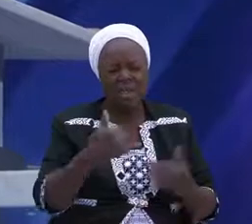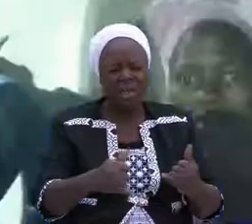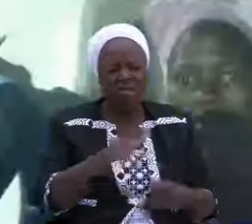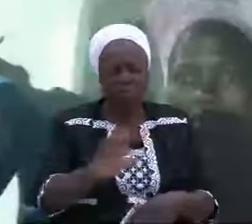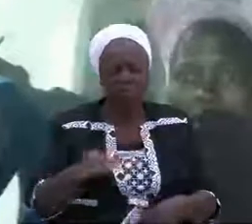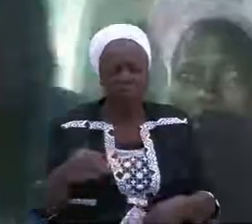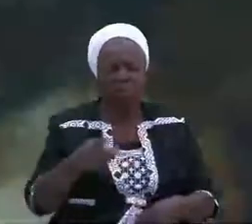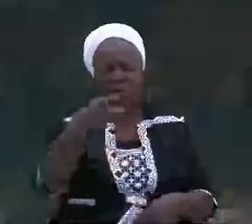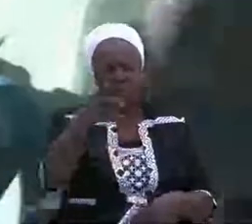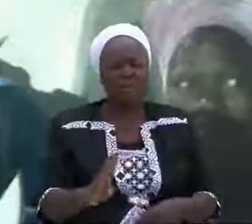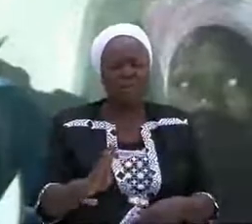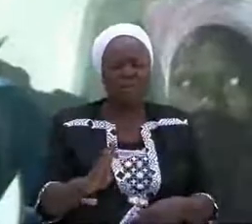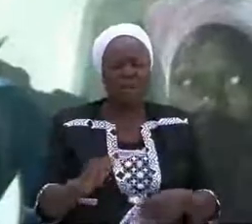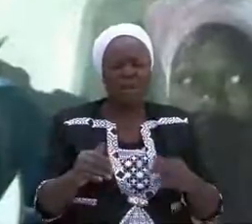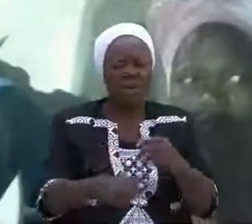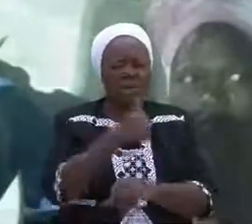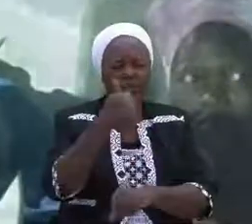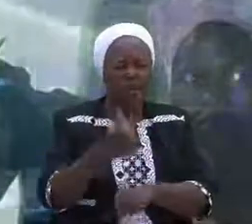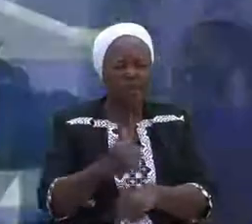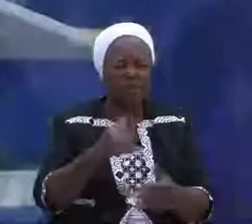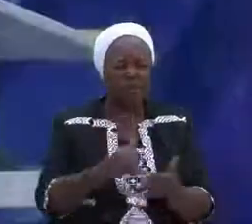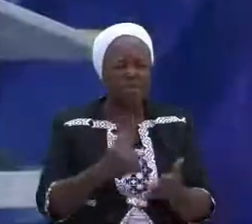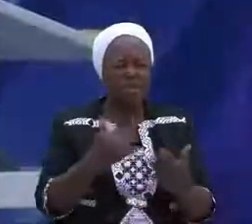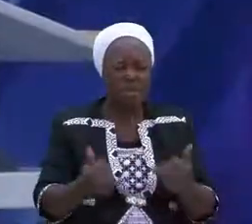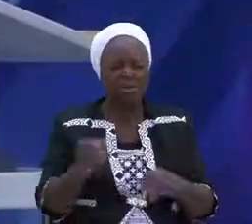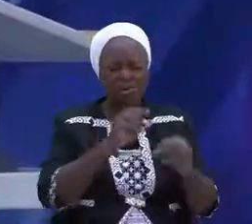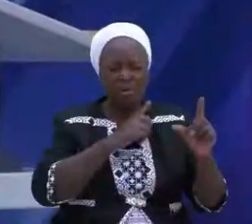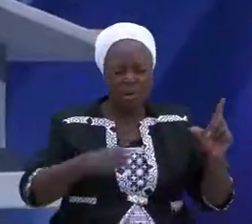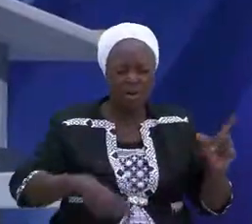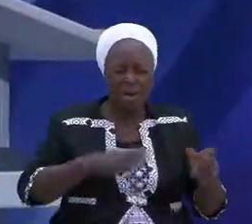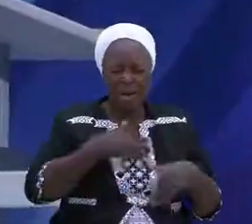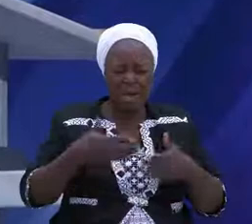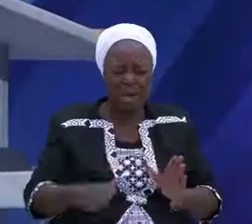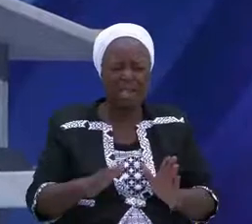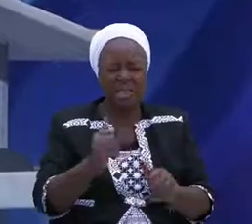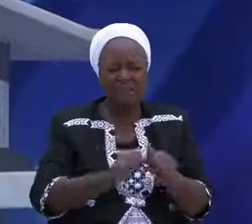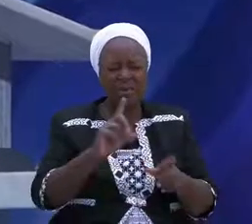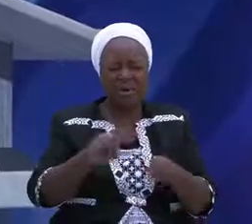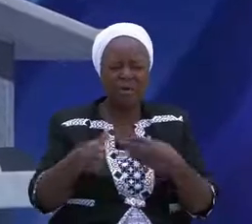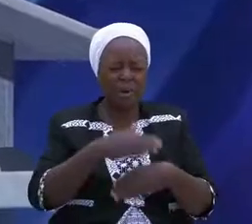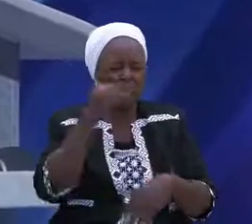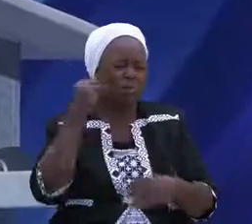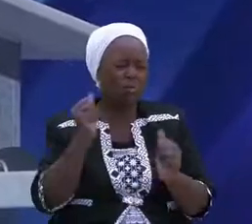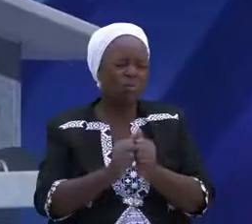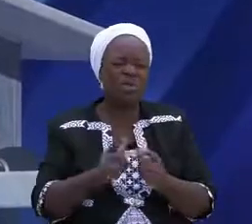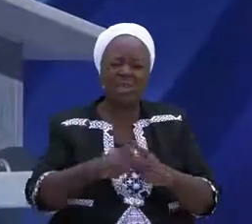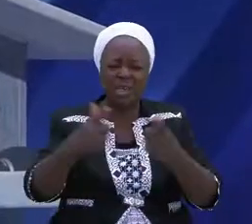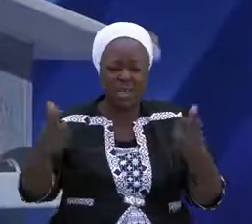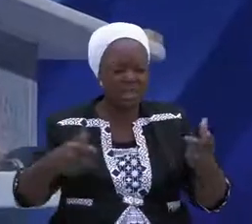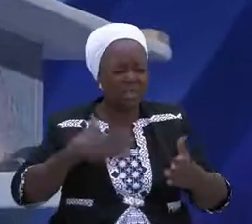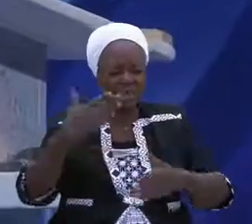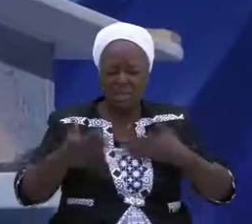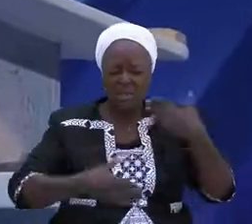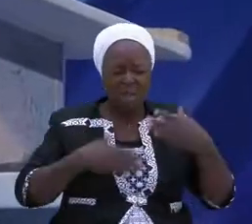enfants de Dieu. Confirme-le au Seigneur et que chacun reparte à la maison avec une grande joie,